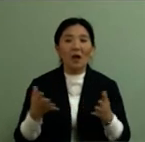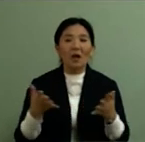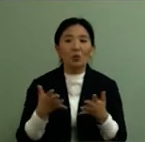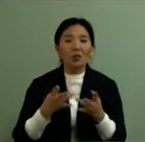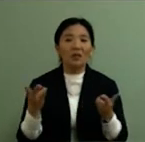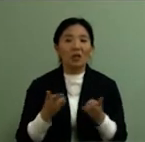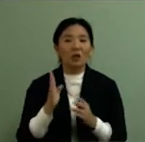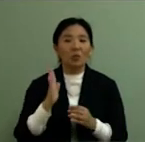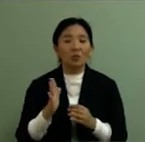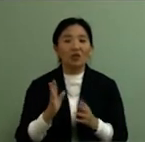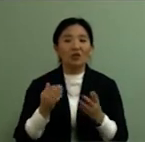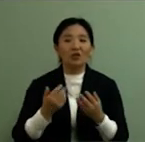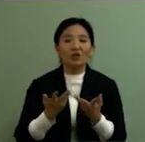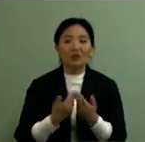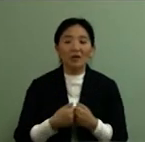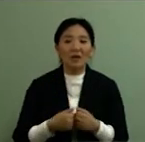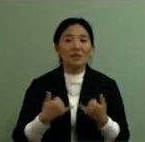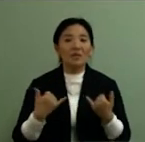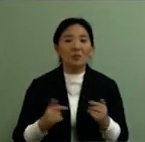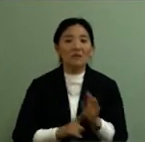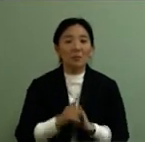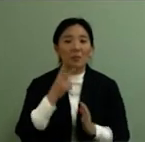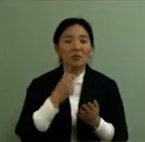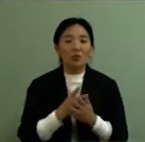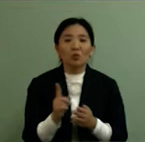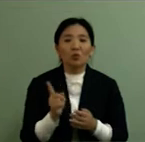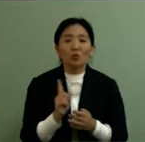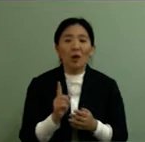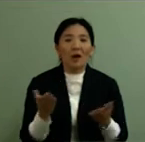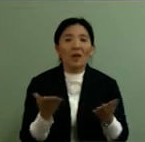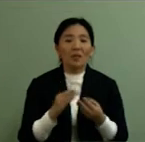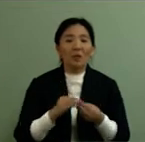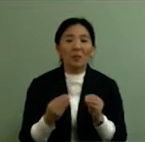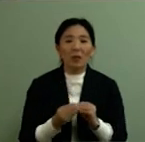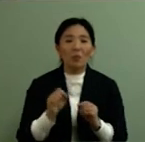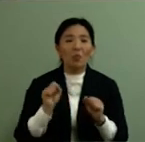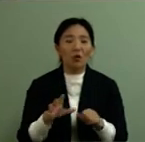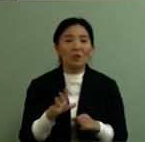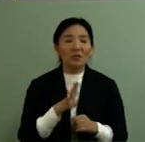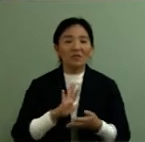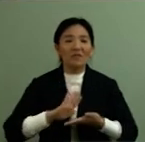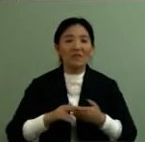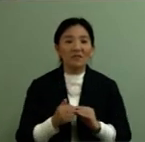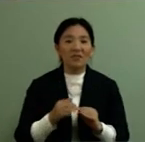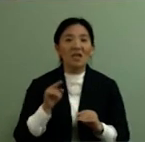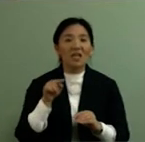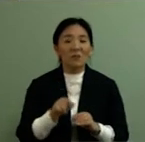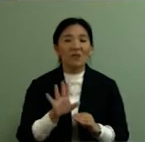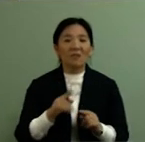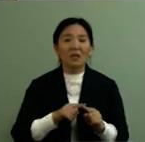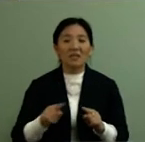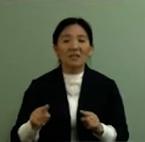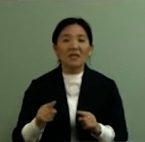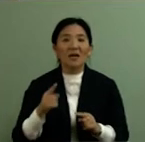которую надо будет решать. Теперь давайте посмотрим, что какие проблемы могут быть вызваны именно в